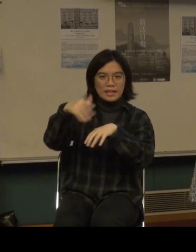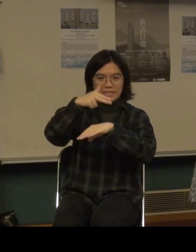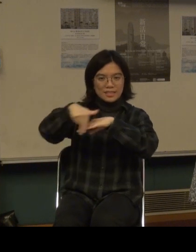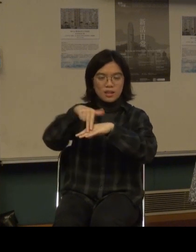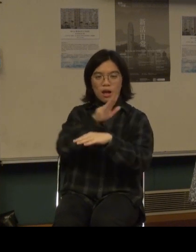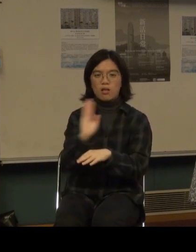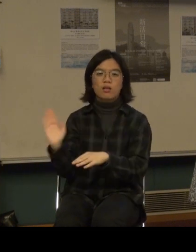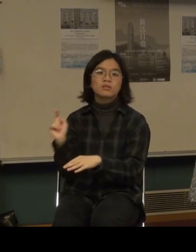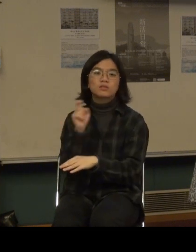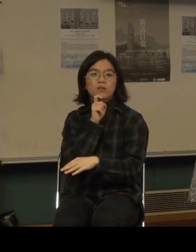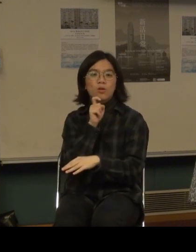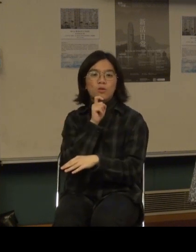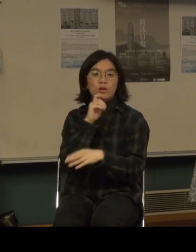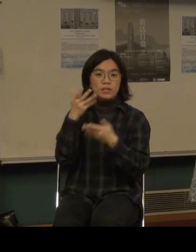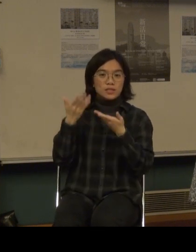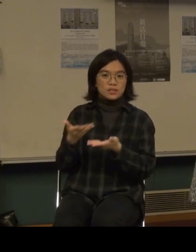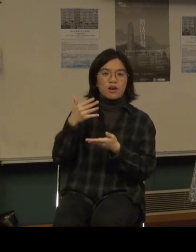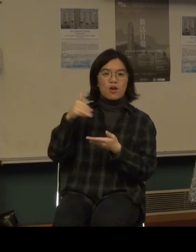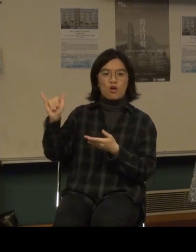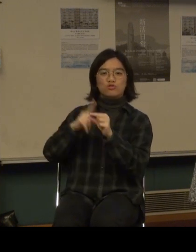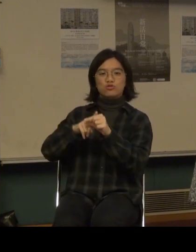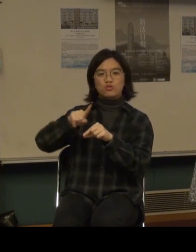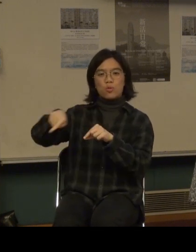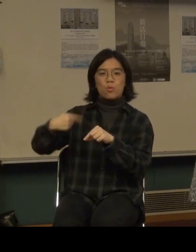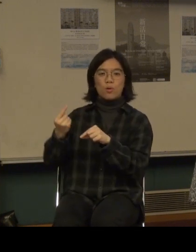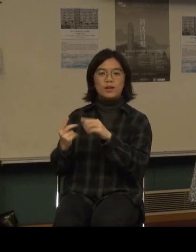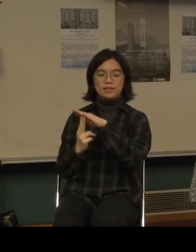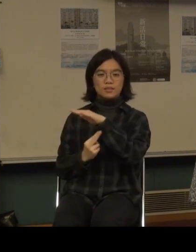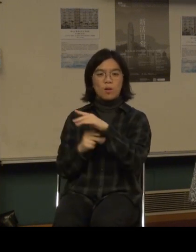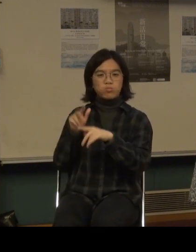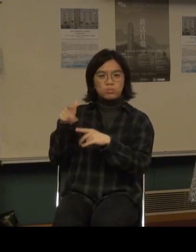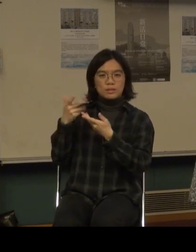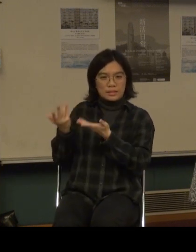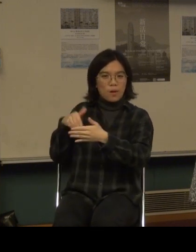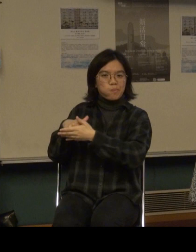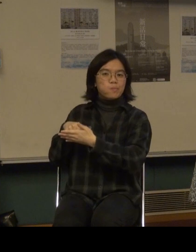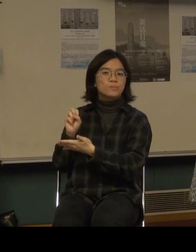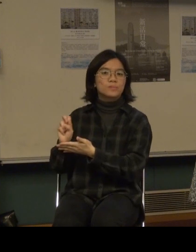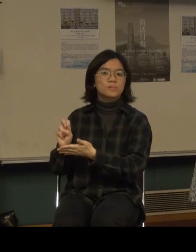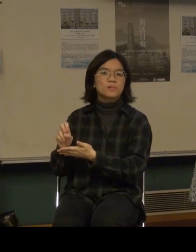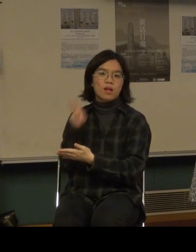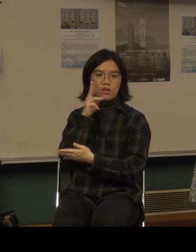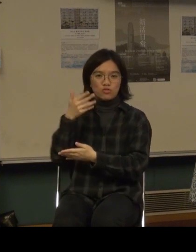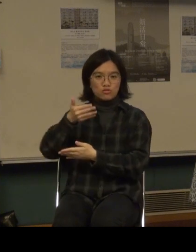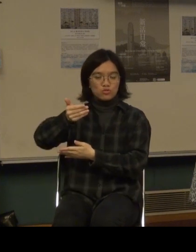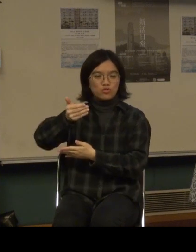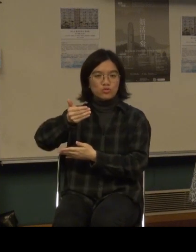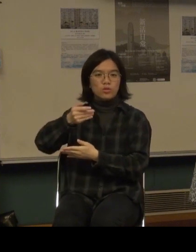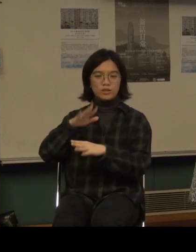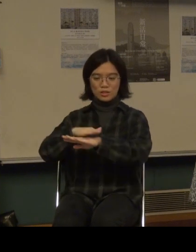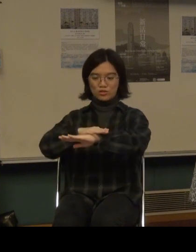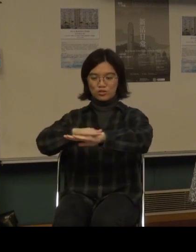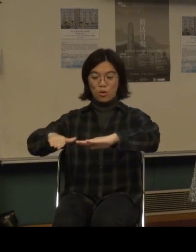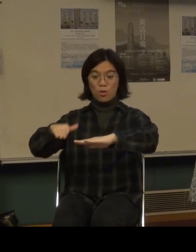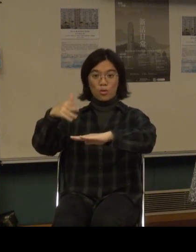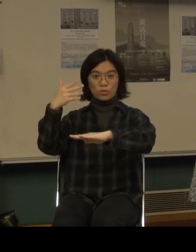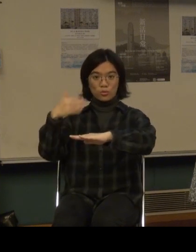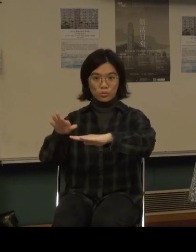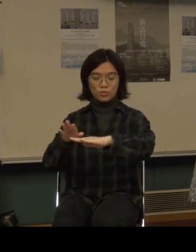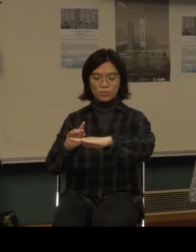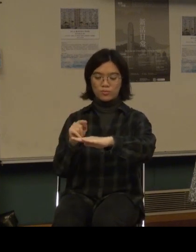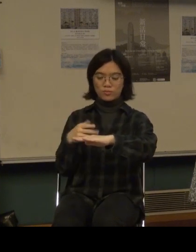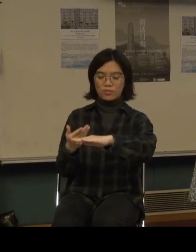市，你會見到嘅有幾個檔位，有部分嘅檔位咧係保育咗喺度嘅。譬如魚檔咧，佢除咗一個台面之外咧，佢後面咧其實係附